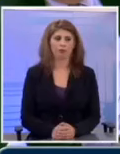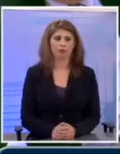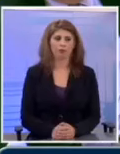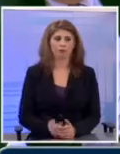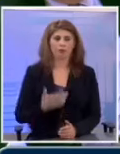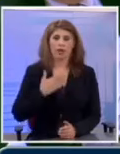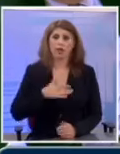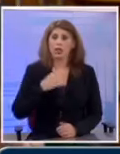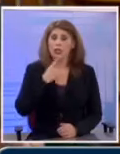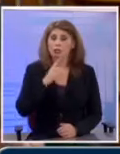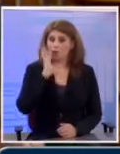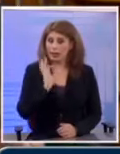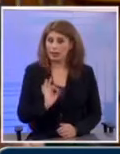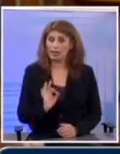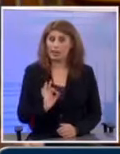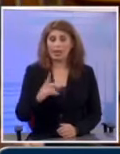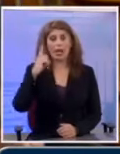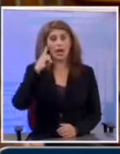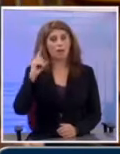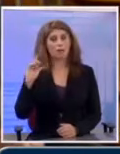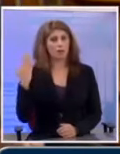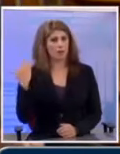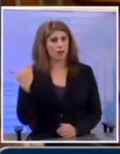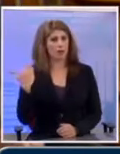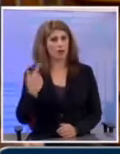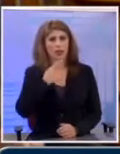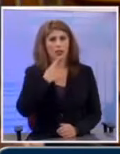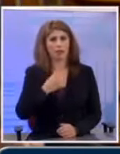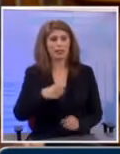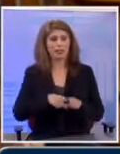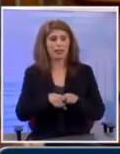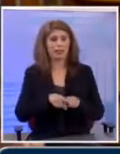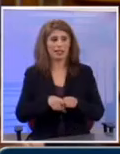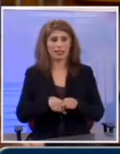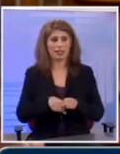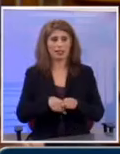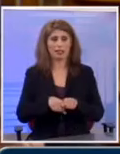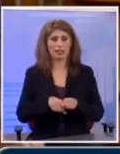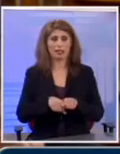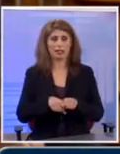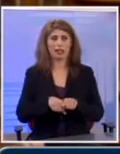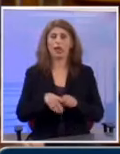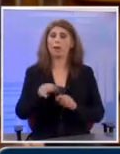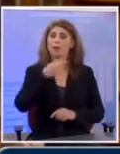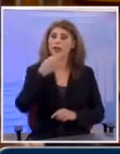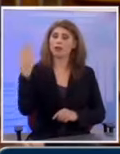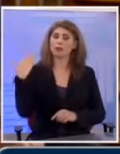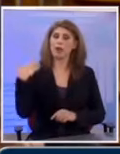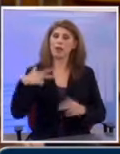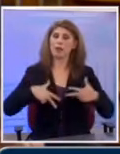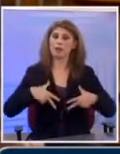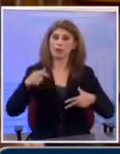ειλικρίνεια. Η άποψη που πριν από λίγο εκφράσατε σε σχέση με τις δηλώσεις της πρώην Υπουργού και